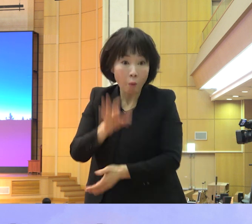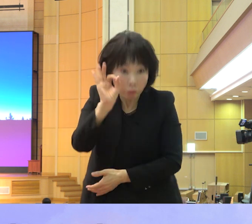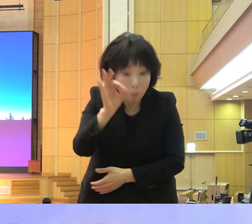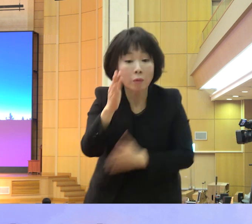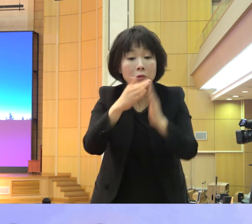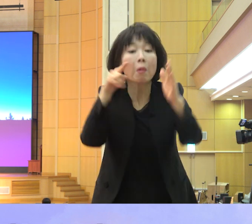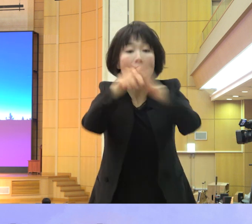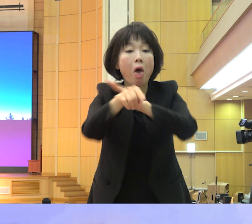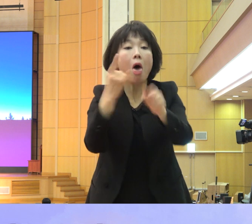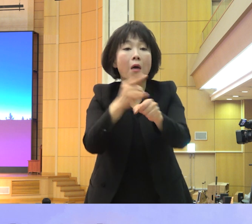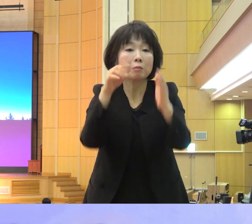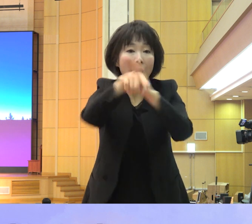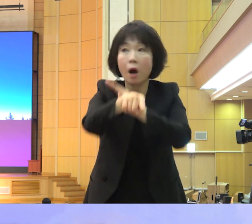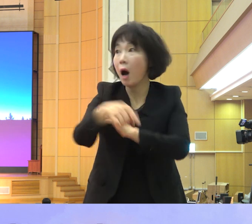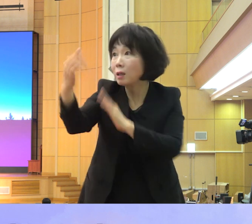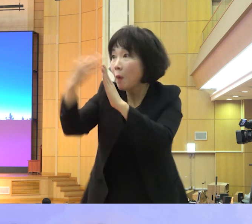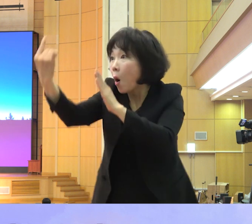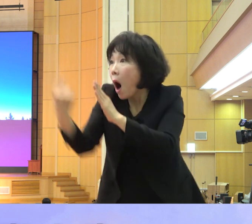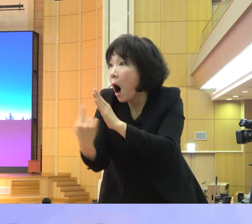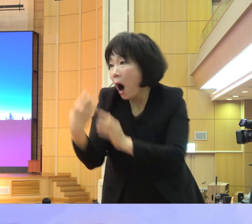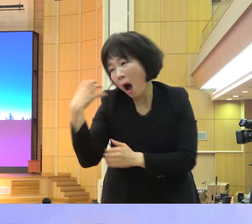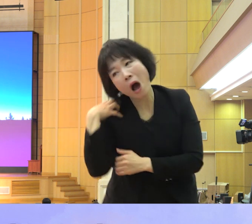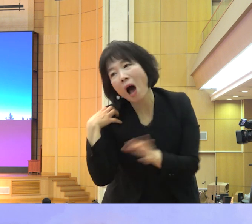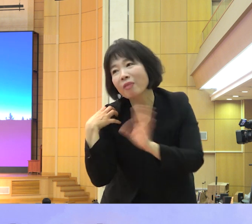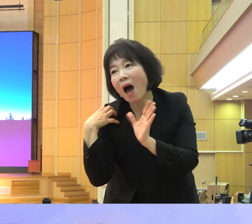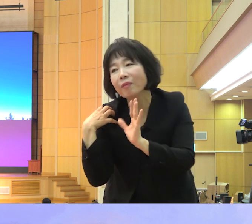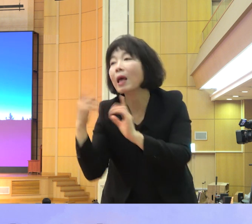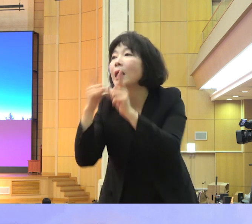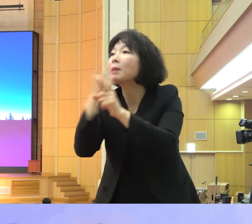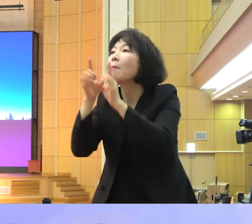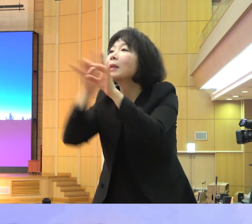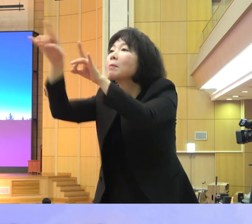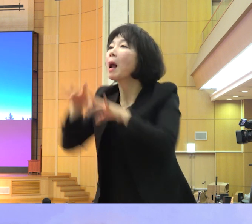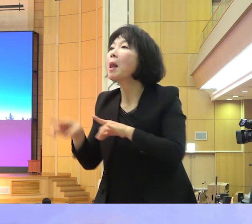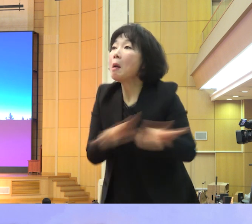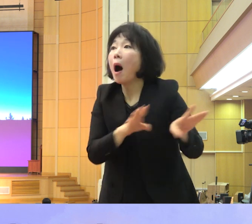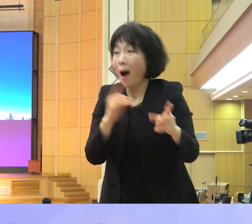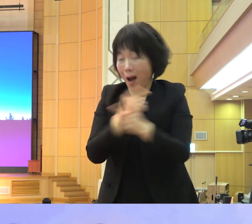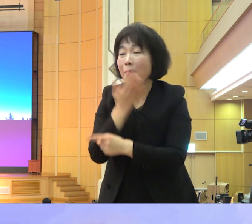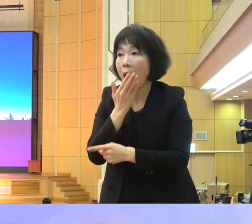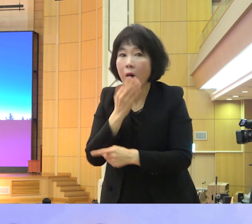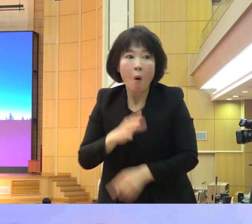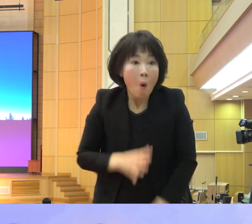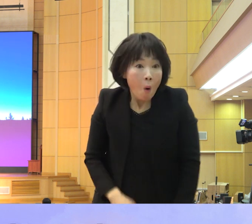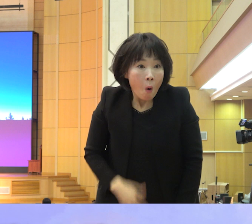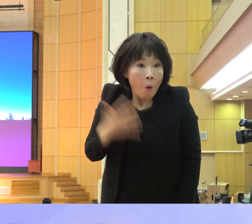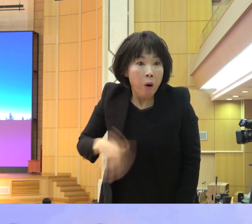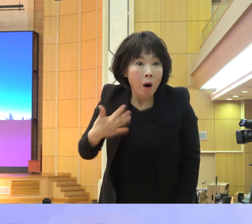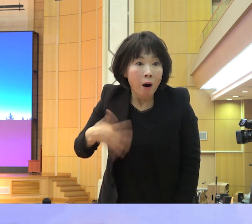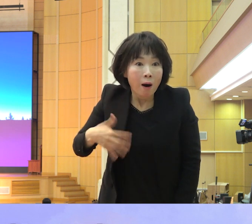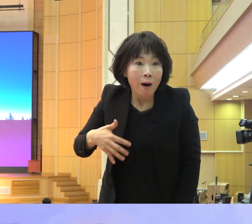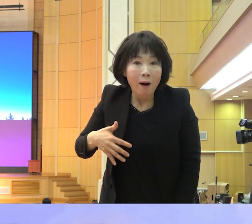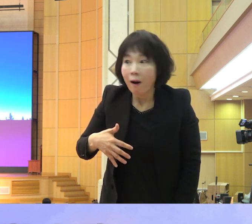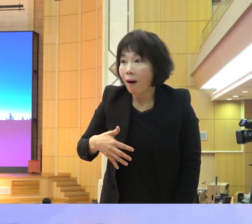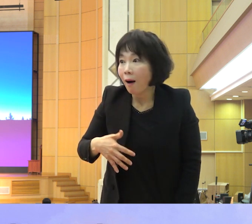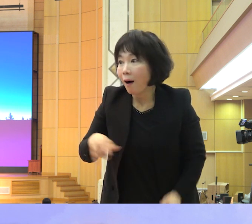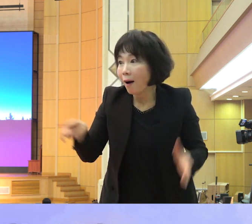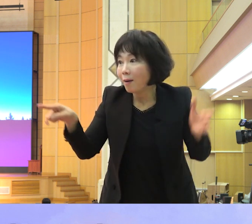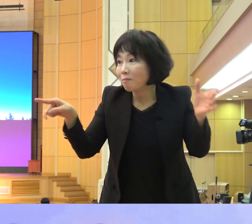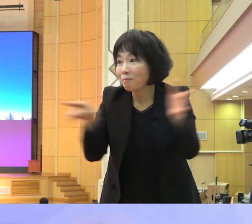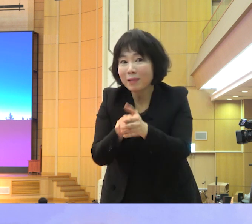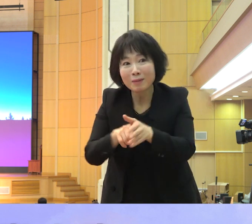말씀을 믿을 때 역사가 나타나잖아요. 내가 이렇게 믿는 사람 많이 만나봤지만 너 같은 믿음을 만나본 적이 없다는